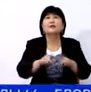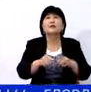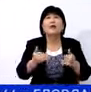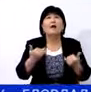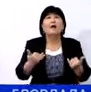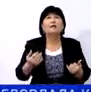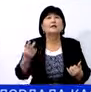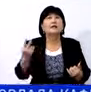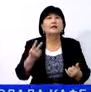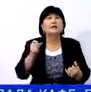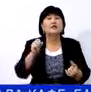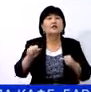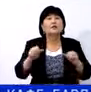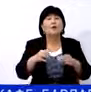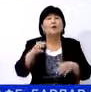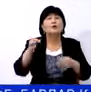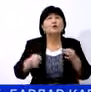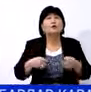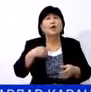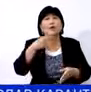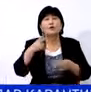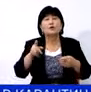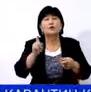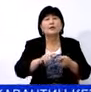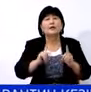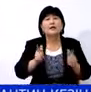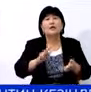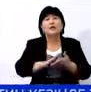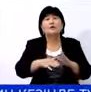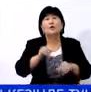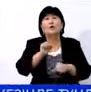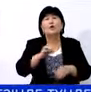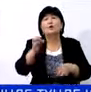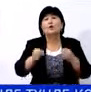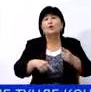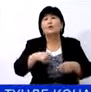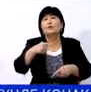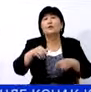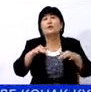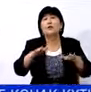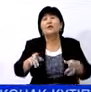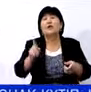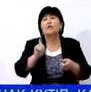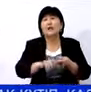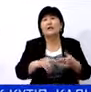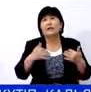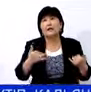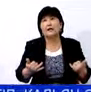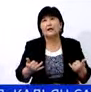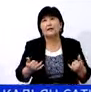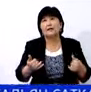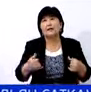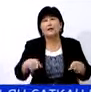Алайда екінші мердігер мекеменің сотқа жүгінуіне байланысты келісімшартты тоқтатып қойдық. Сот процесінің жүргізіліп жатқанына байланысты қазір құрылыс